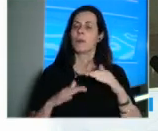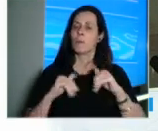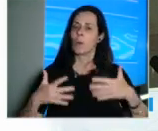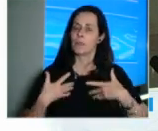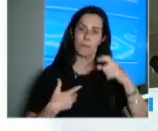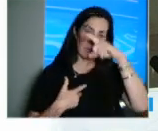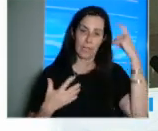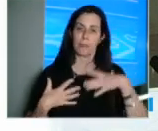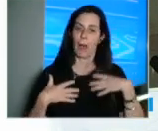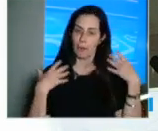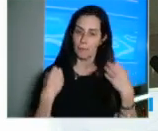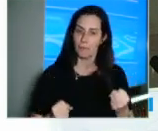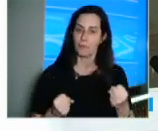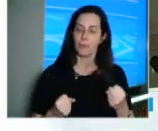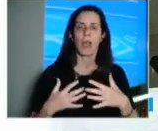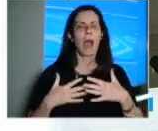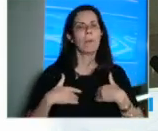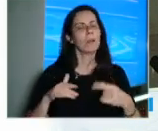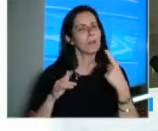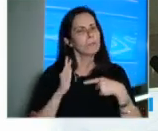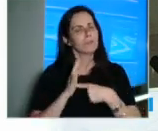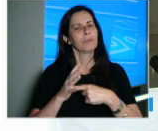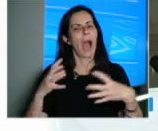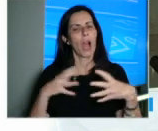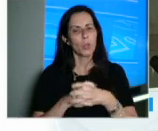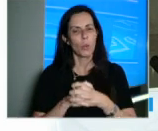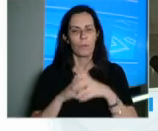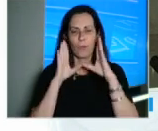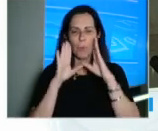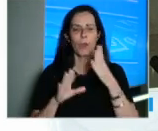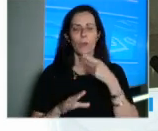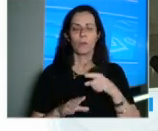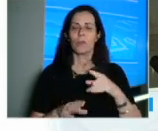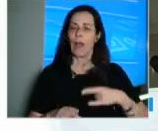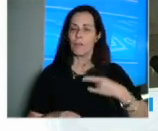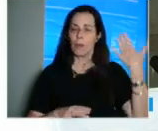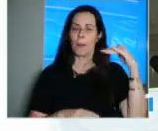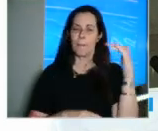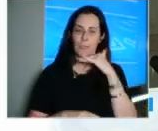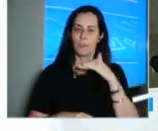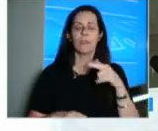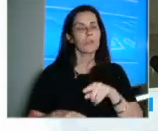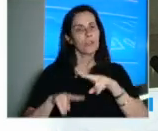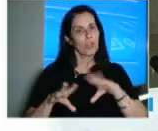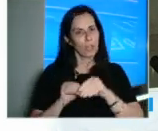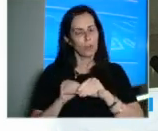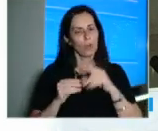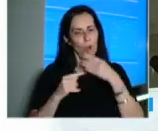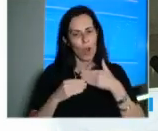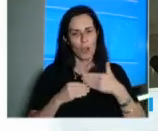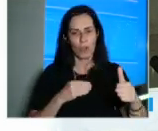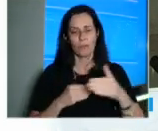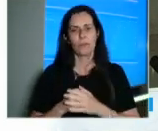מימון השמח וקיץ בריא. המימונה מסמלת האחדות והאמונה היהודית, אותה חווינו בחג הפסח, ואיתנו בכל